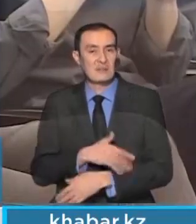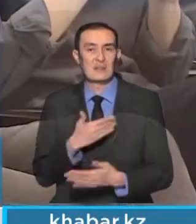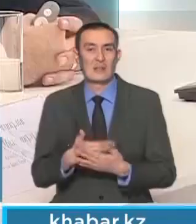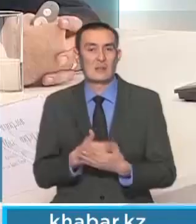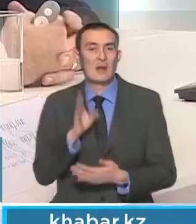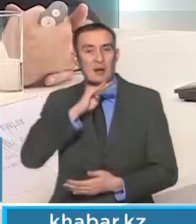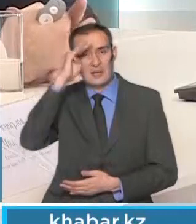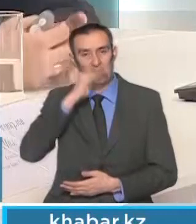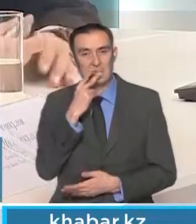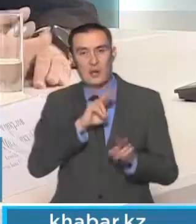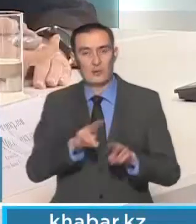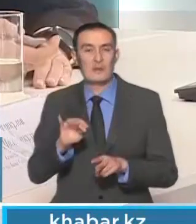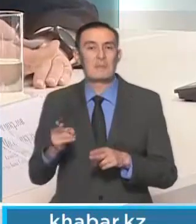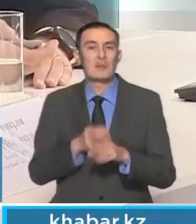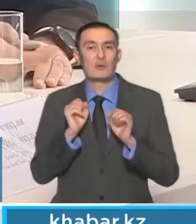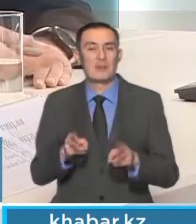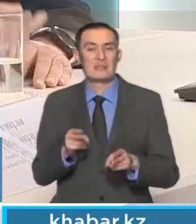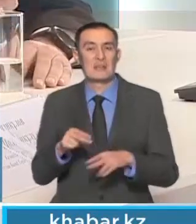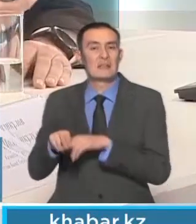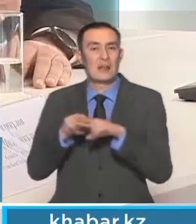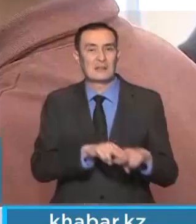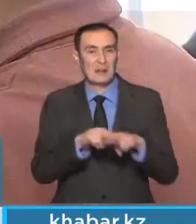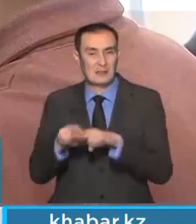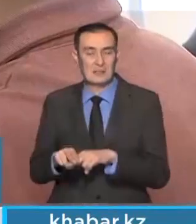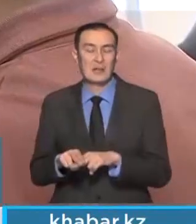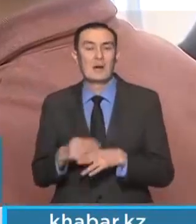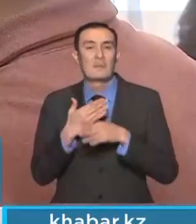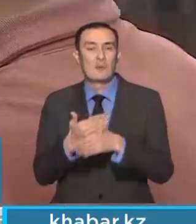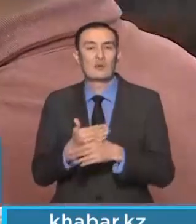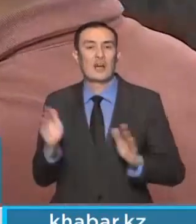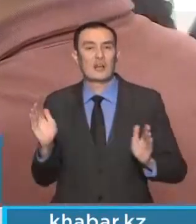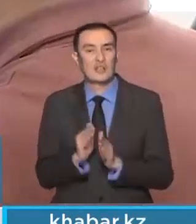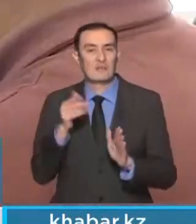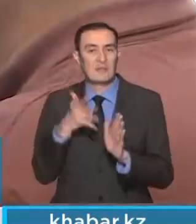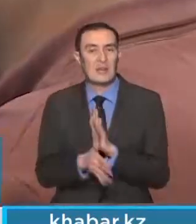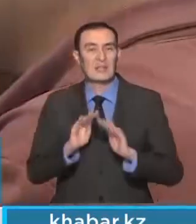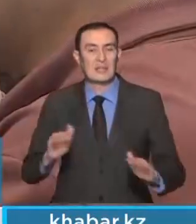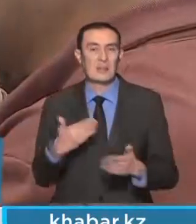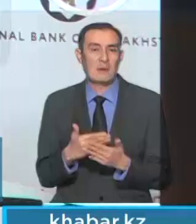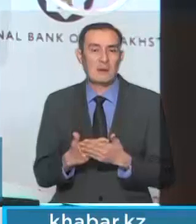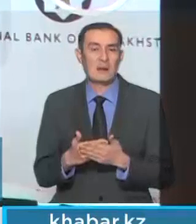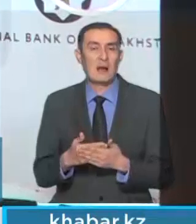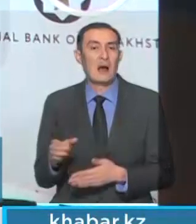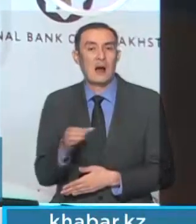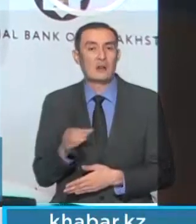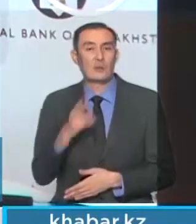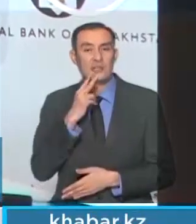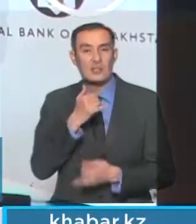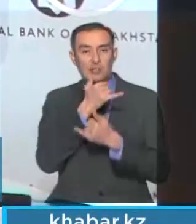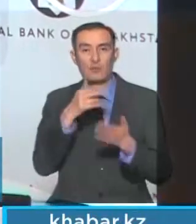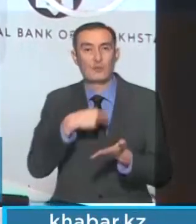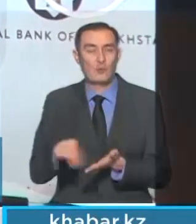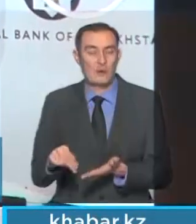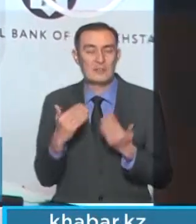как родительский контроль и безопасные транзакции. Они помогут ограничивать траты детей на такие товары, как алкоголь и сигареты.